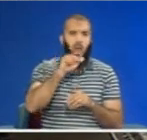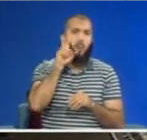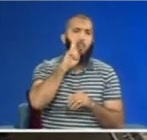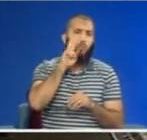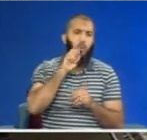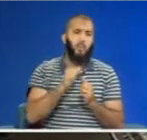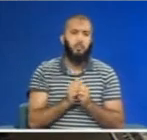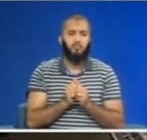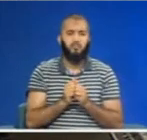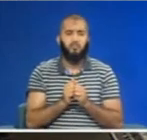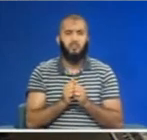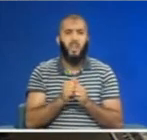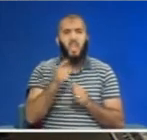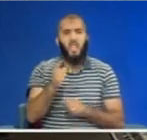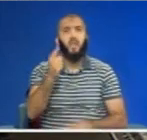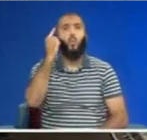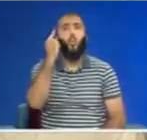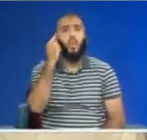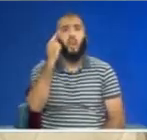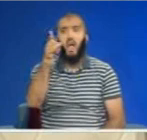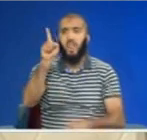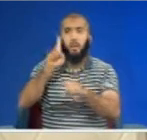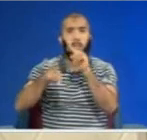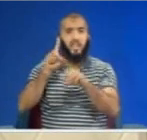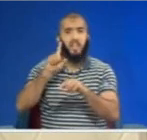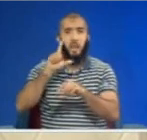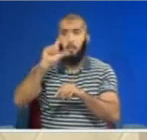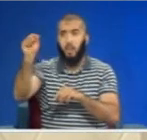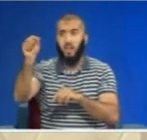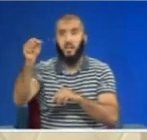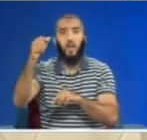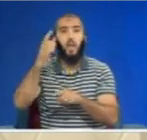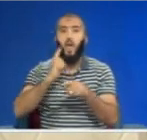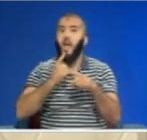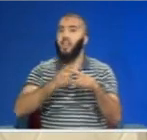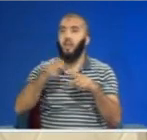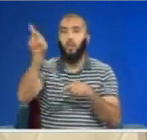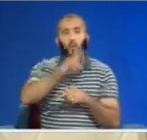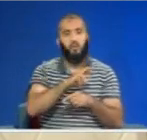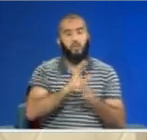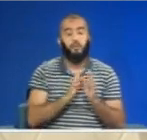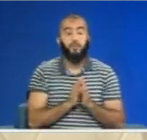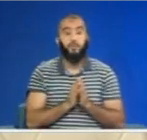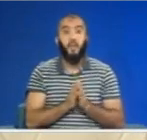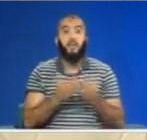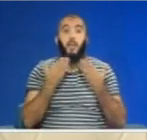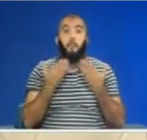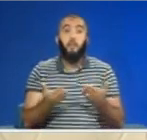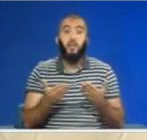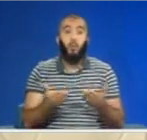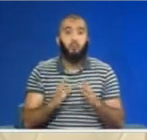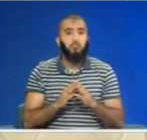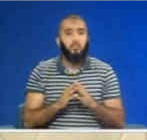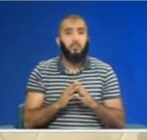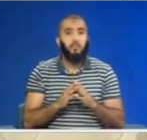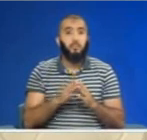لم يقسم على المرأة أن لا تعود، والحمد لله تصالح معها وعادت، فأعد عفشها،